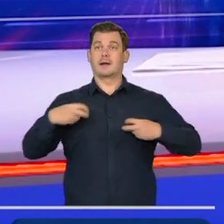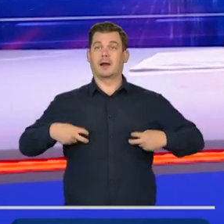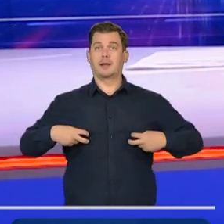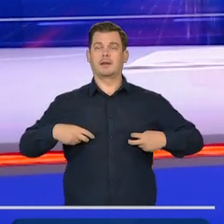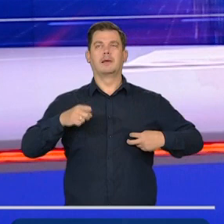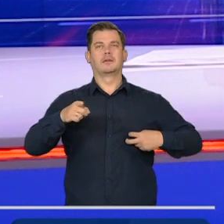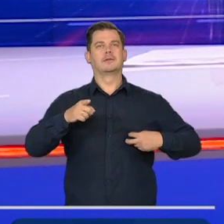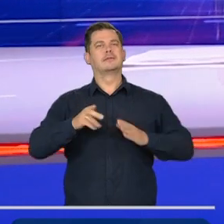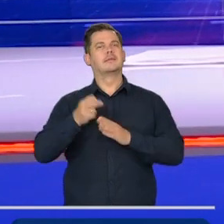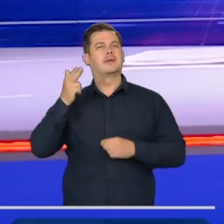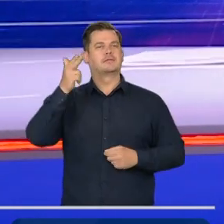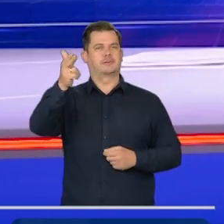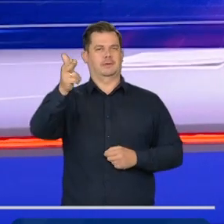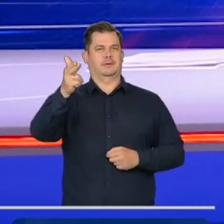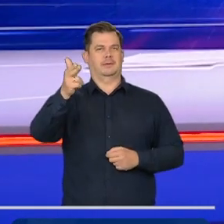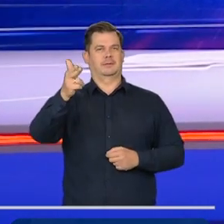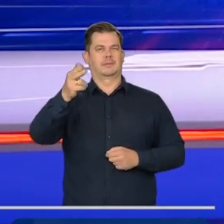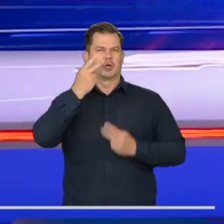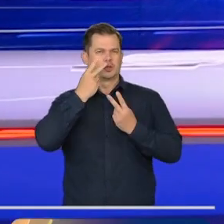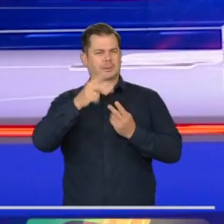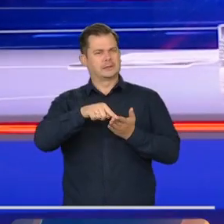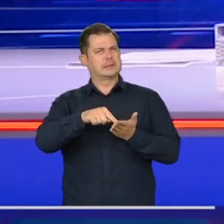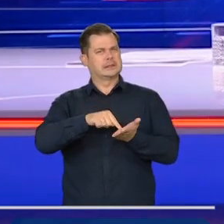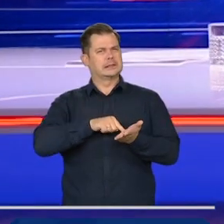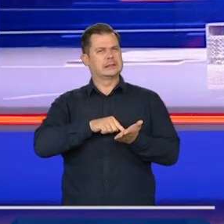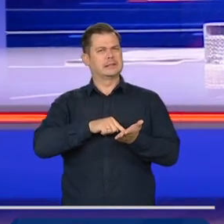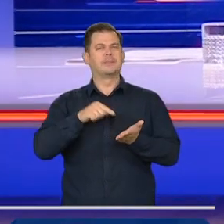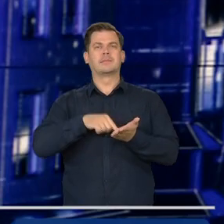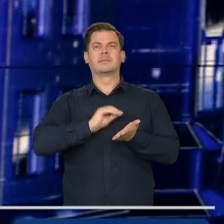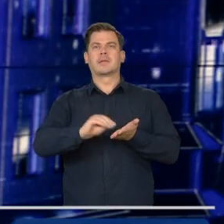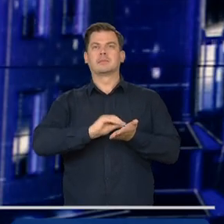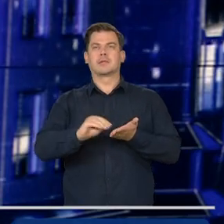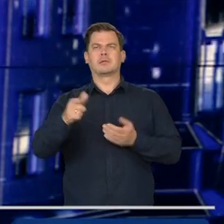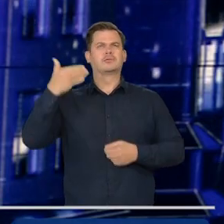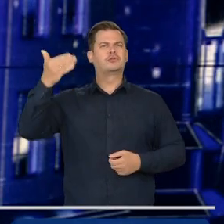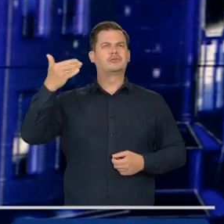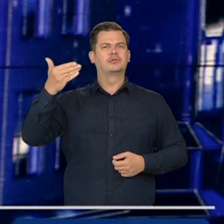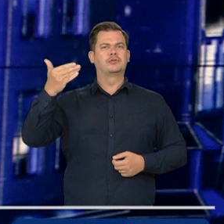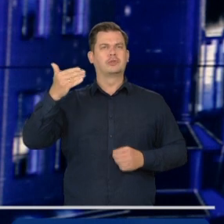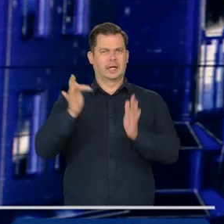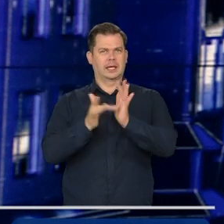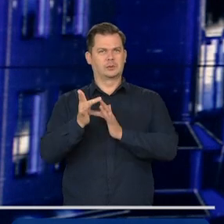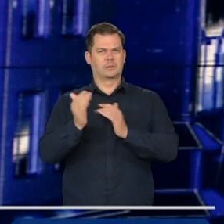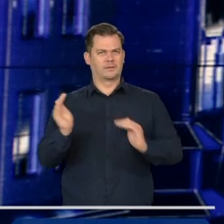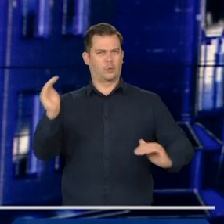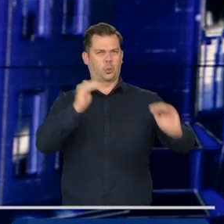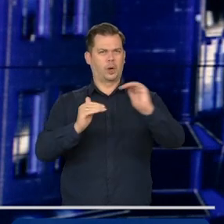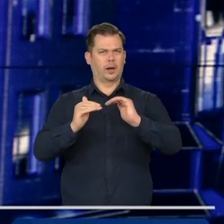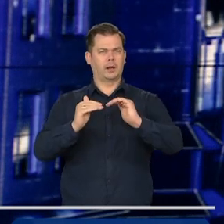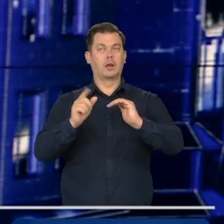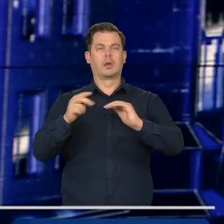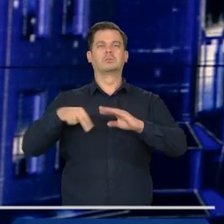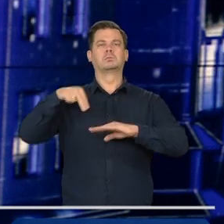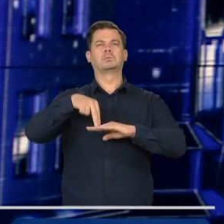jest Ewangelią nadziei. Proszę zwrócić uwagę, że to kazanie wygłasza Pan Jezus na górze. On tam